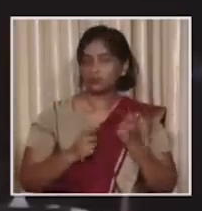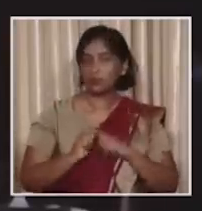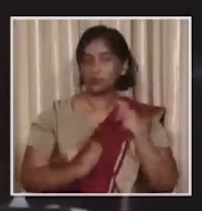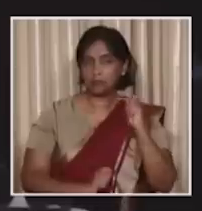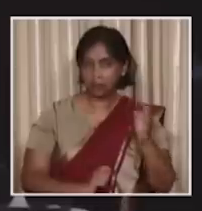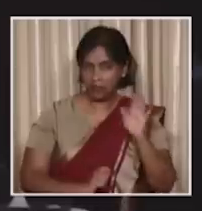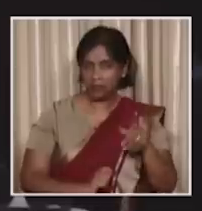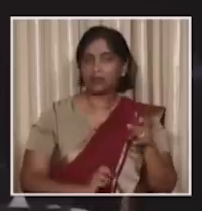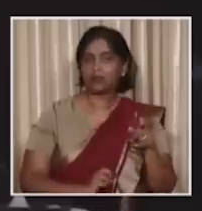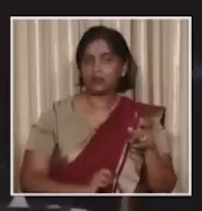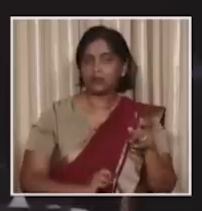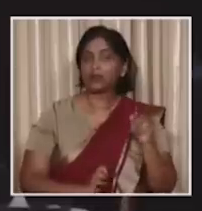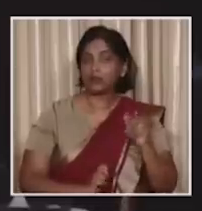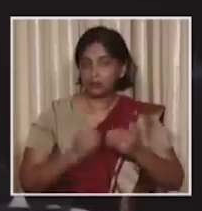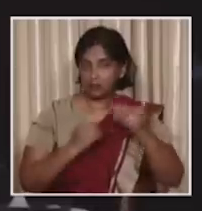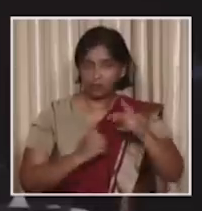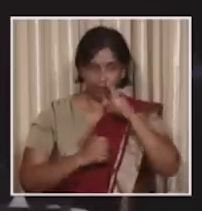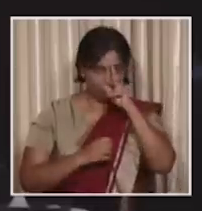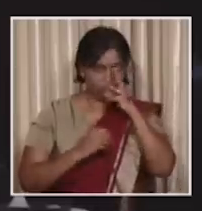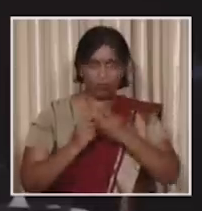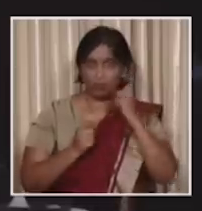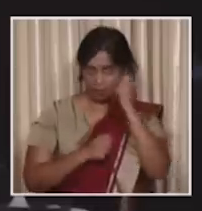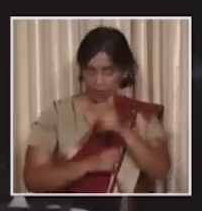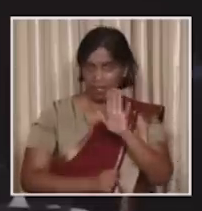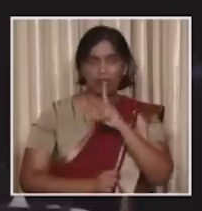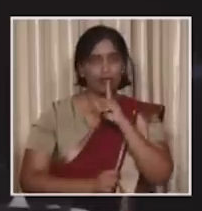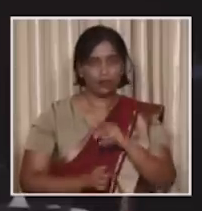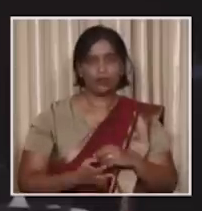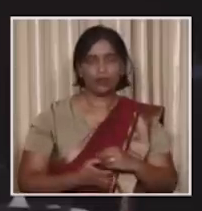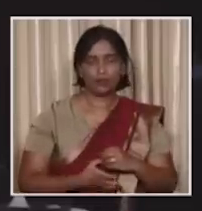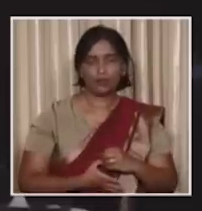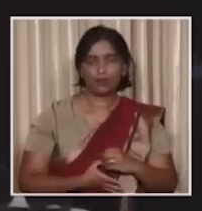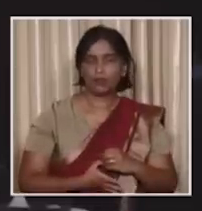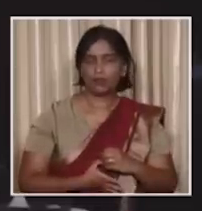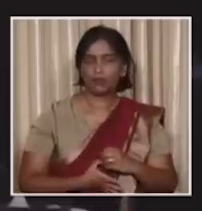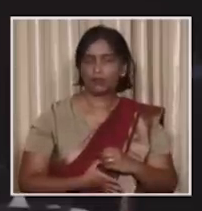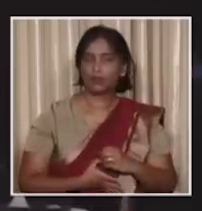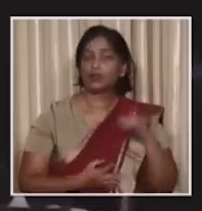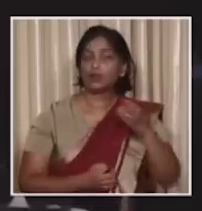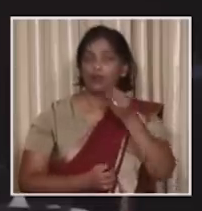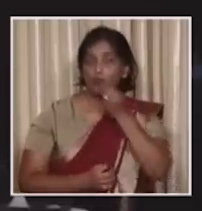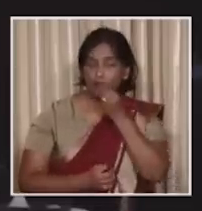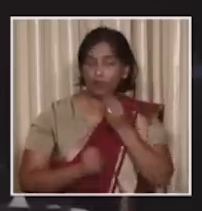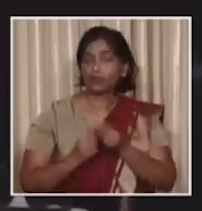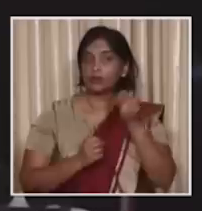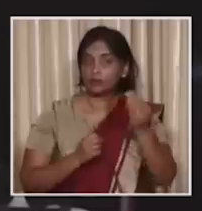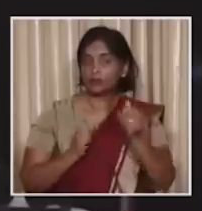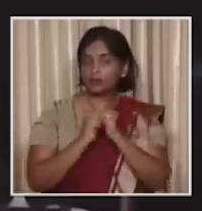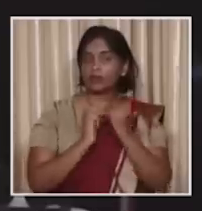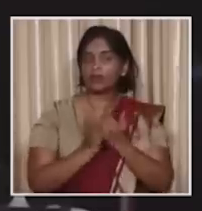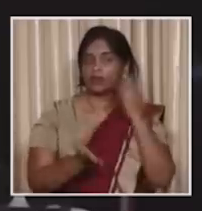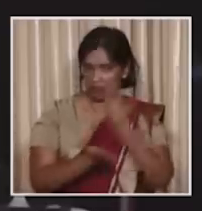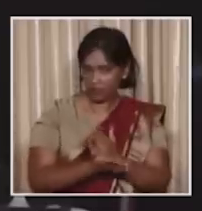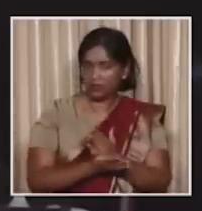ගෙවීමට තිබෙනවා කියලා. ඒක ඉදිරි සති 2-3 ඇතුළත ගෙවනවා කියලා කිව්වා. දැන් වැඩ කරගෙන යනවා. එතකොට ඒ ඒ ආහාර ලබා දීමේ වැඩසටහන